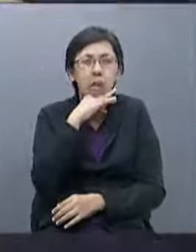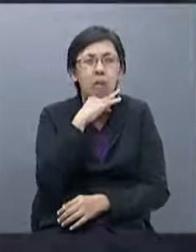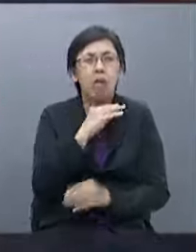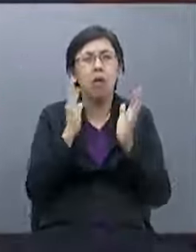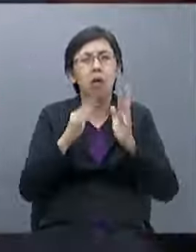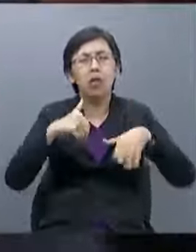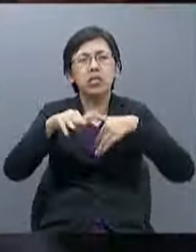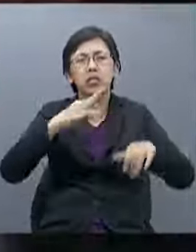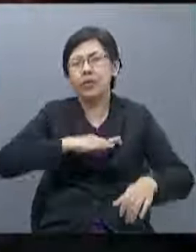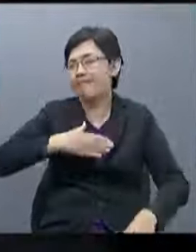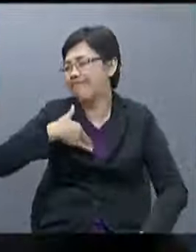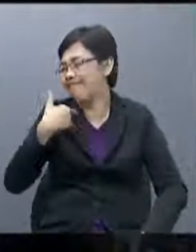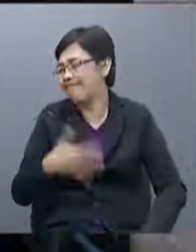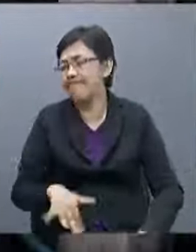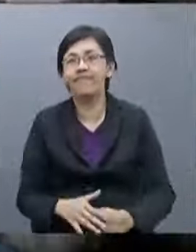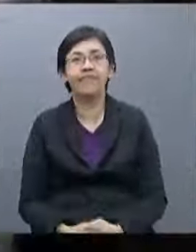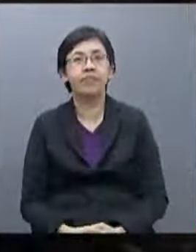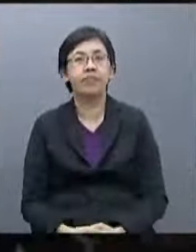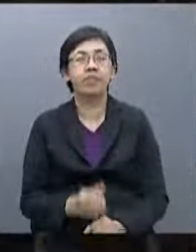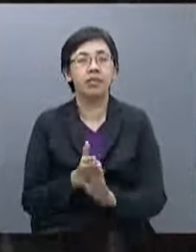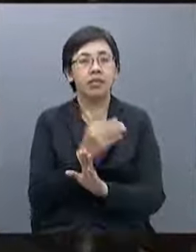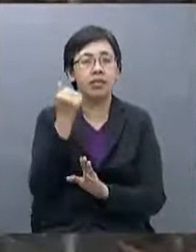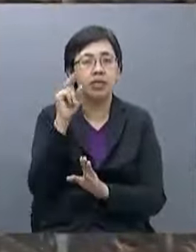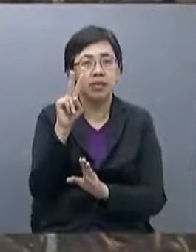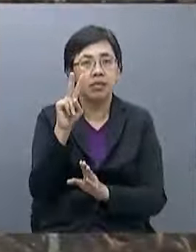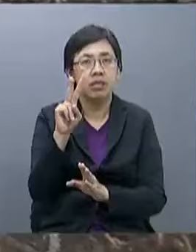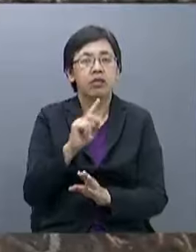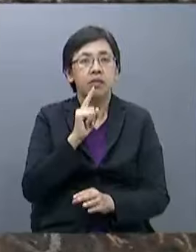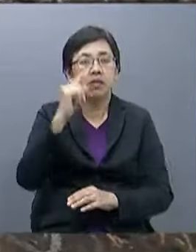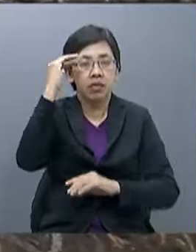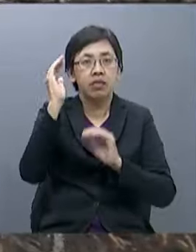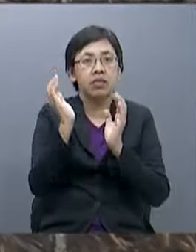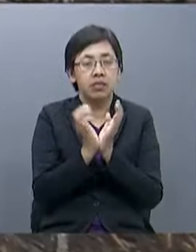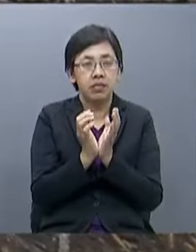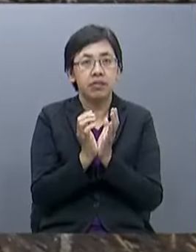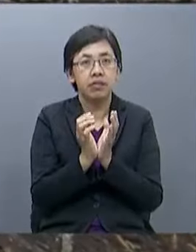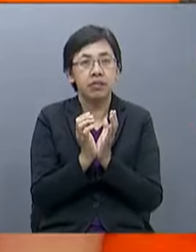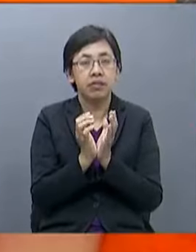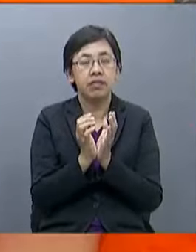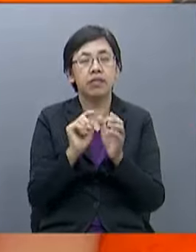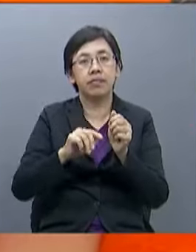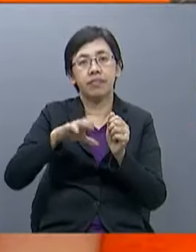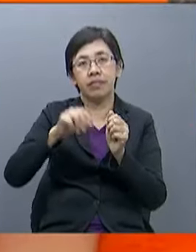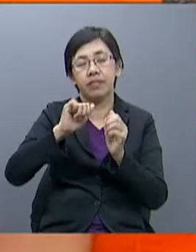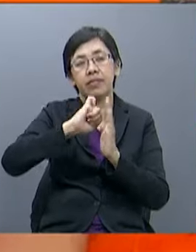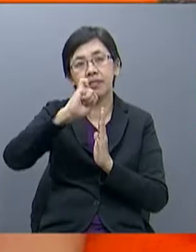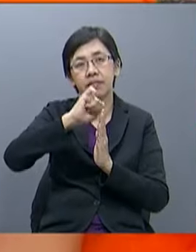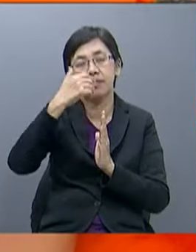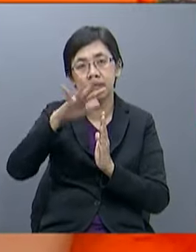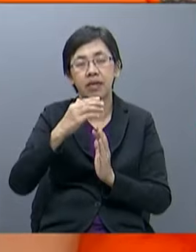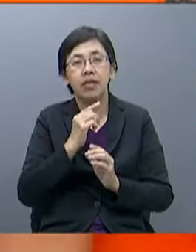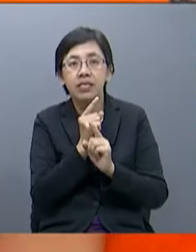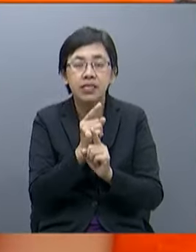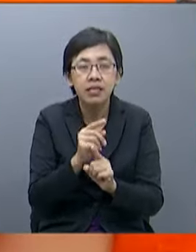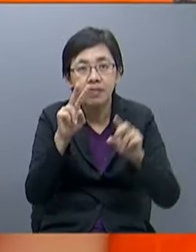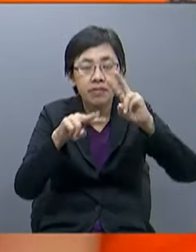จให้กับชาวบ้านเป็นอย่างมากโดย2วันที่ผ่านมาได้เข้าไปแจ้งความที่สถานีตำรวจภูธรเมืองเชียงใหม่แล้วเพื่อให้ติดตามแ